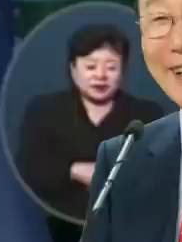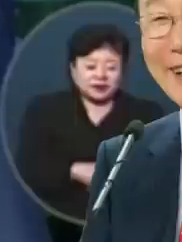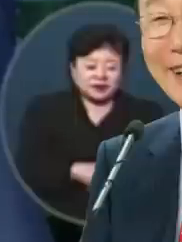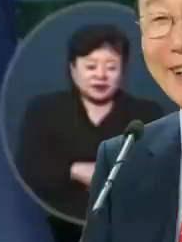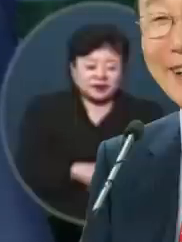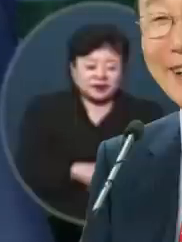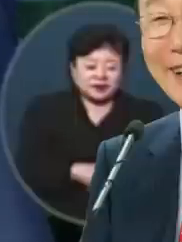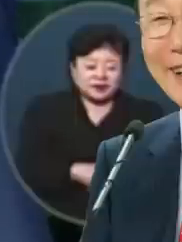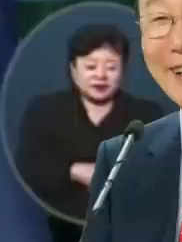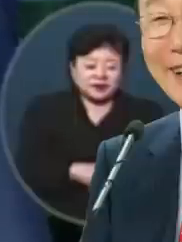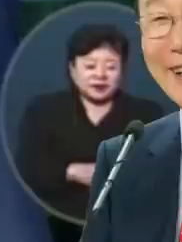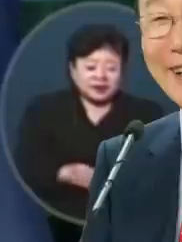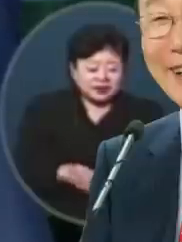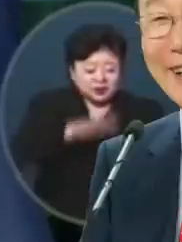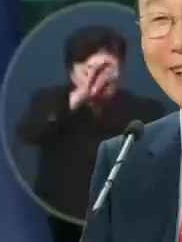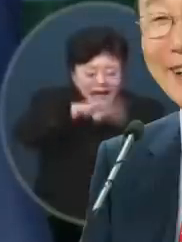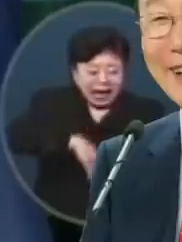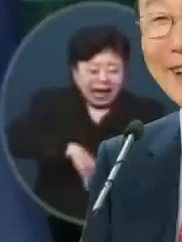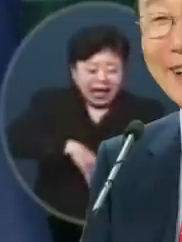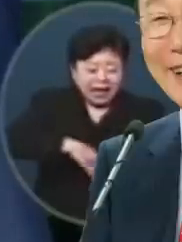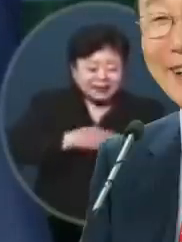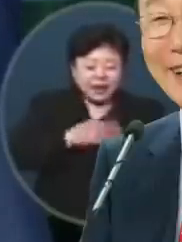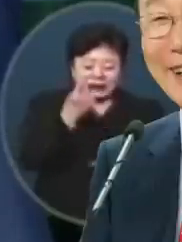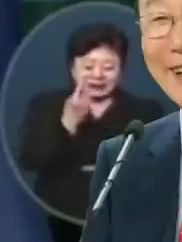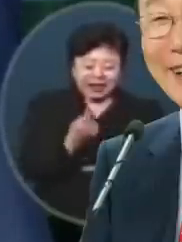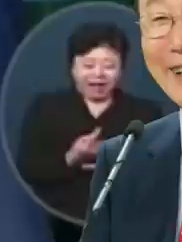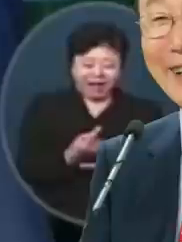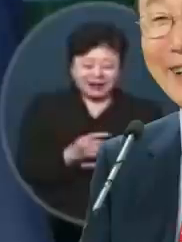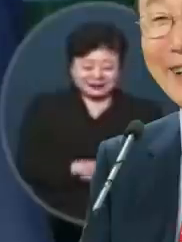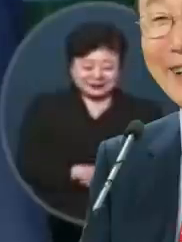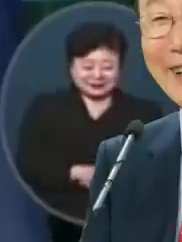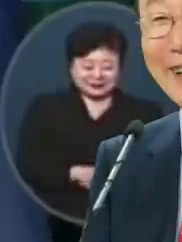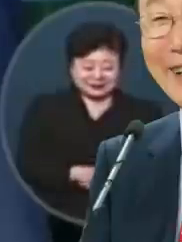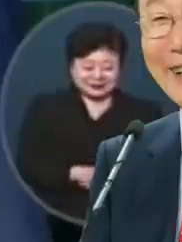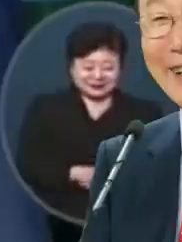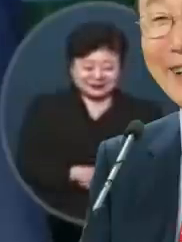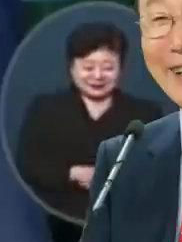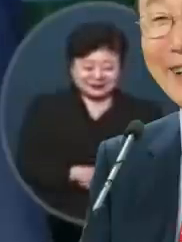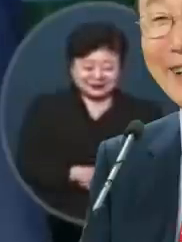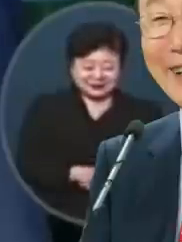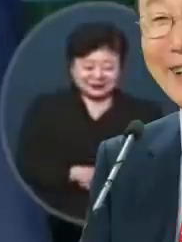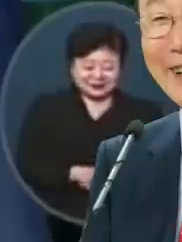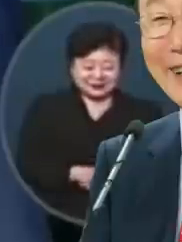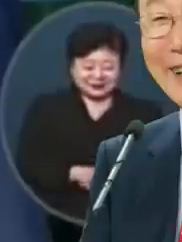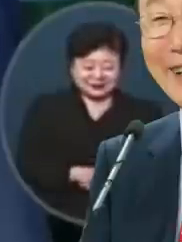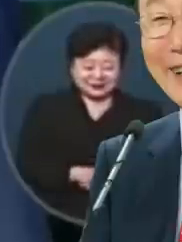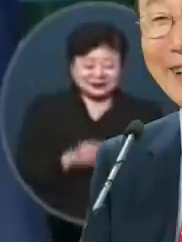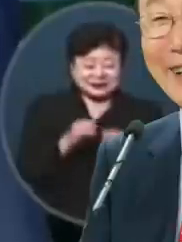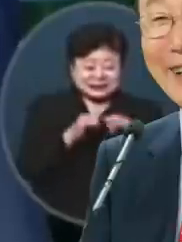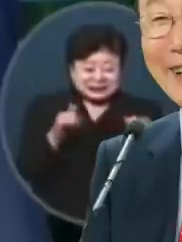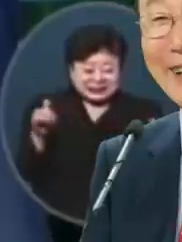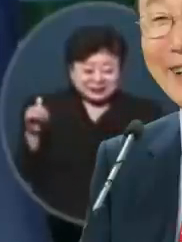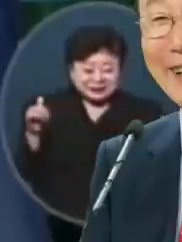예, 있느냐 내가 왔다 그렇게 하는 사람은